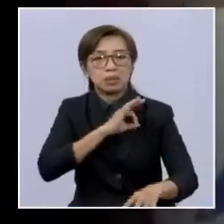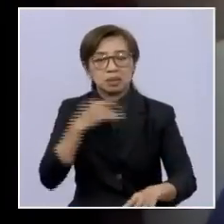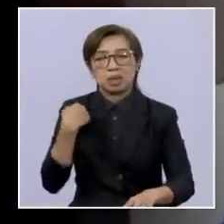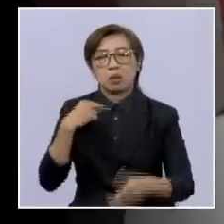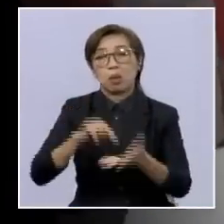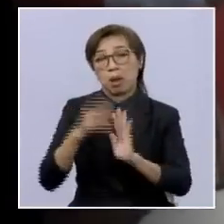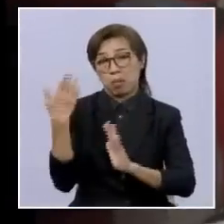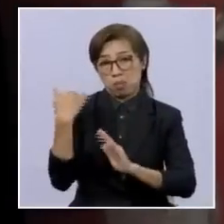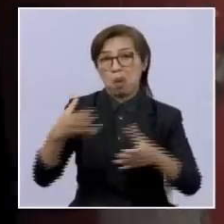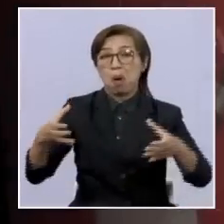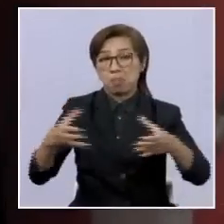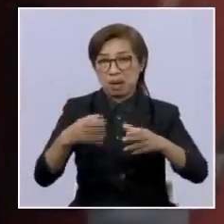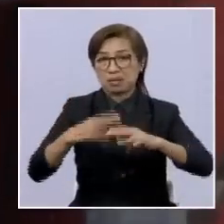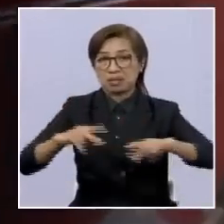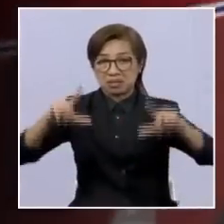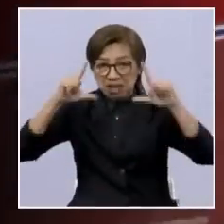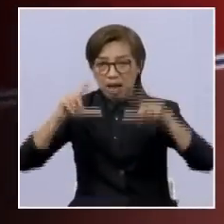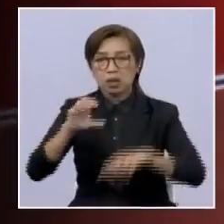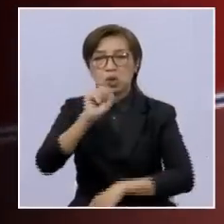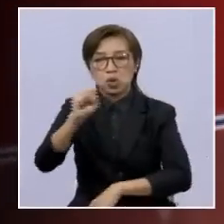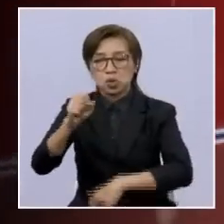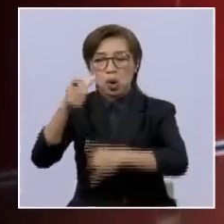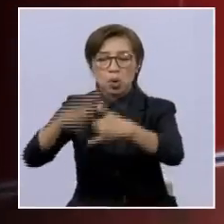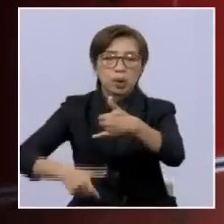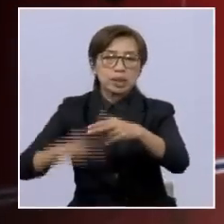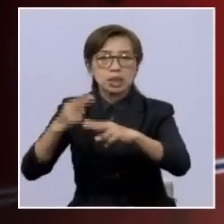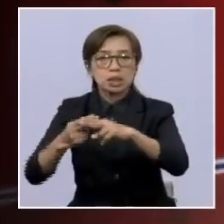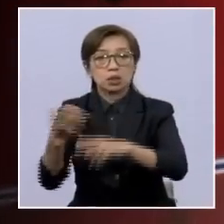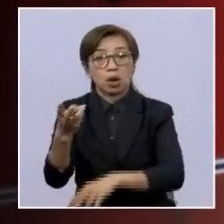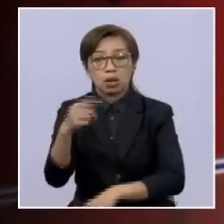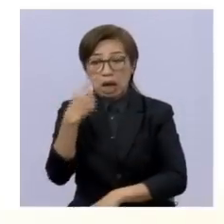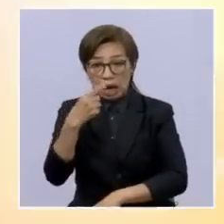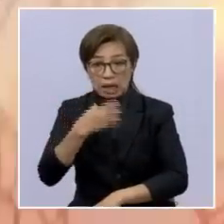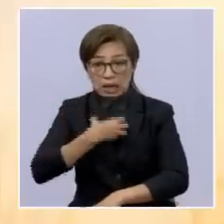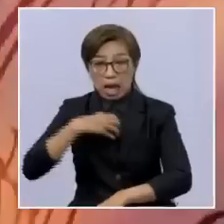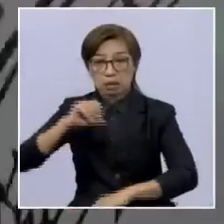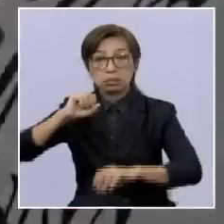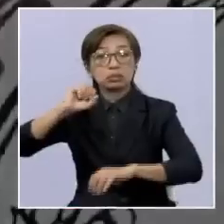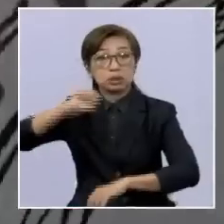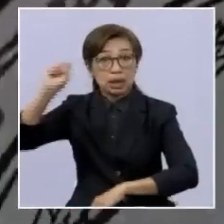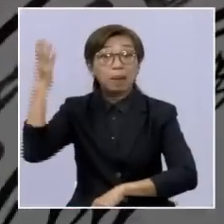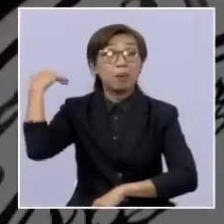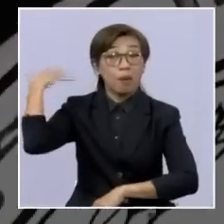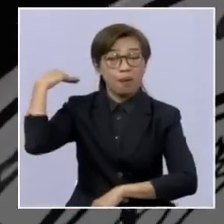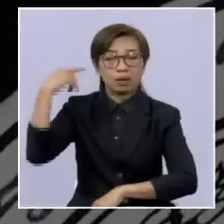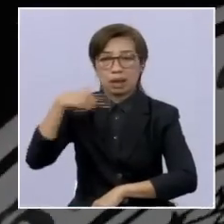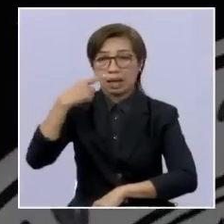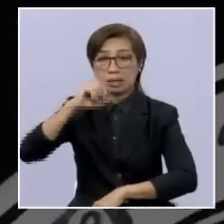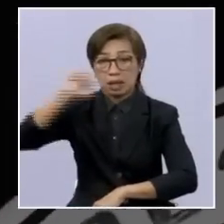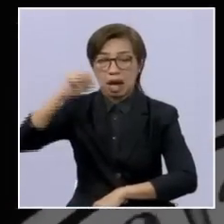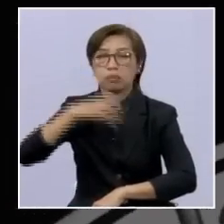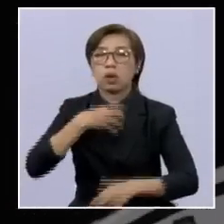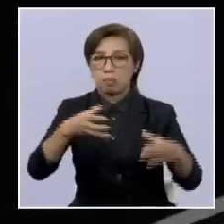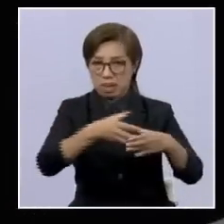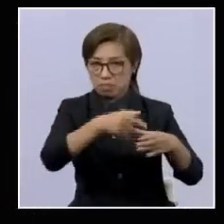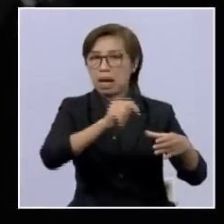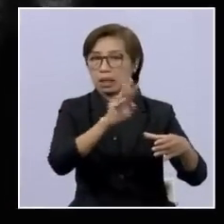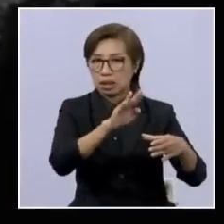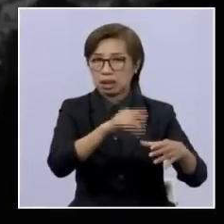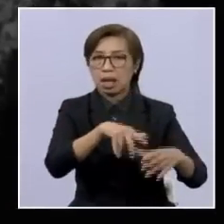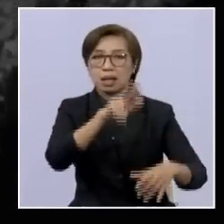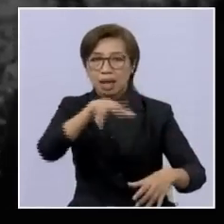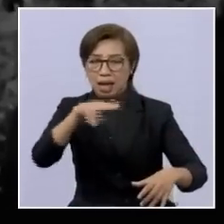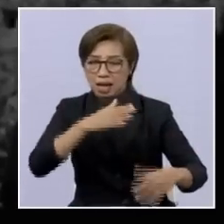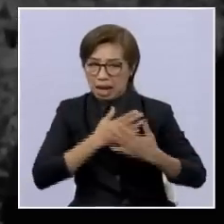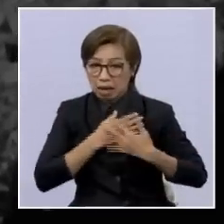รคมันมาคือช่วงนั้นอ่ะใครอยากชนะเลือกตั้งคุณต้องไทยรักไทย คนเลือกพรรค ใช่คุณอยากชนะภาคใต้คุณต้องประช